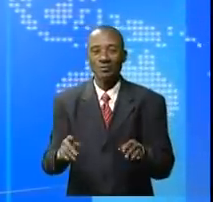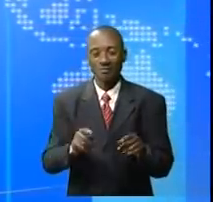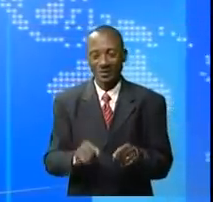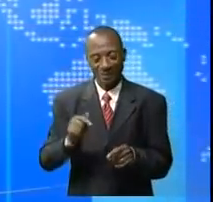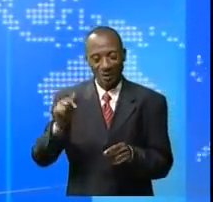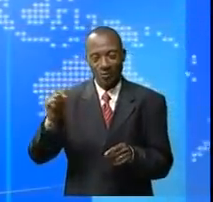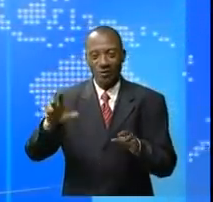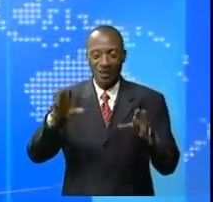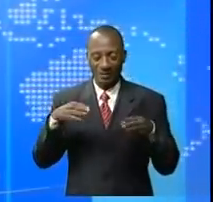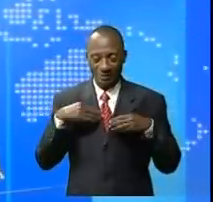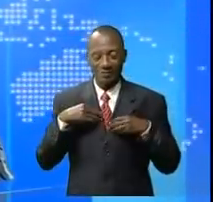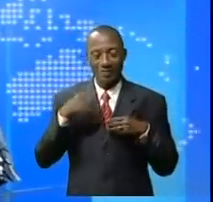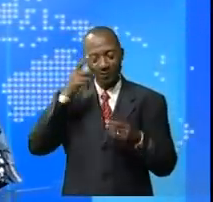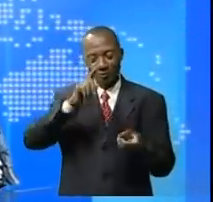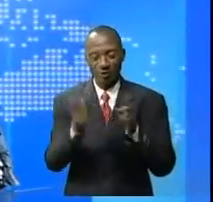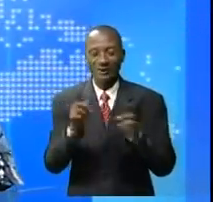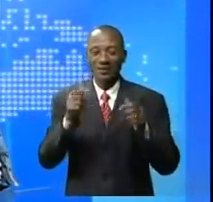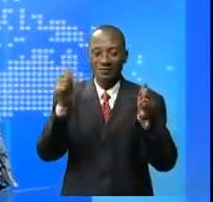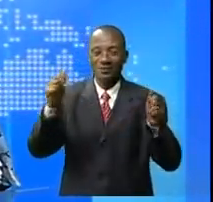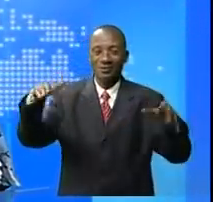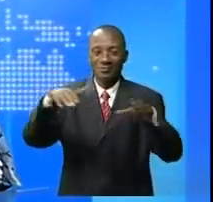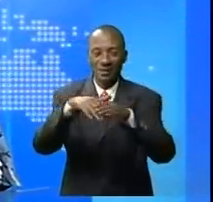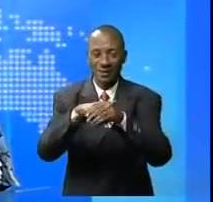pasteur. Suivez ce reportage.